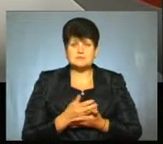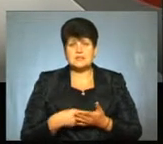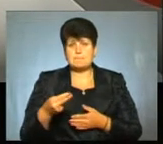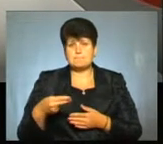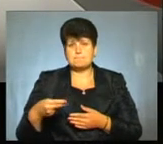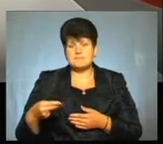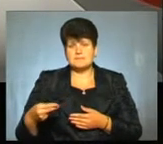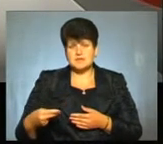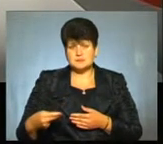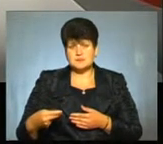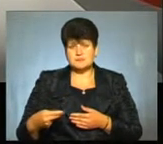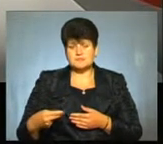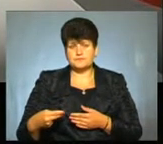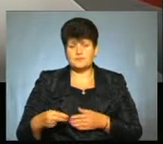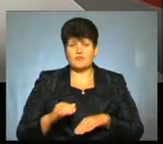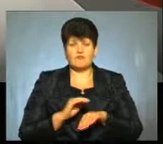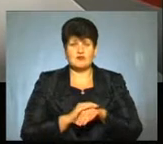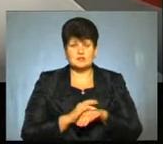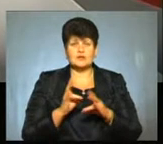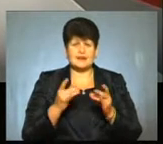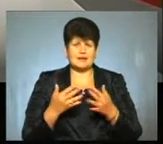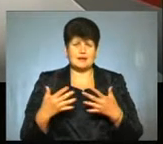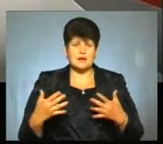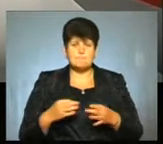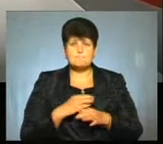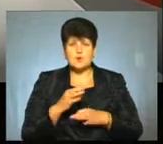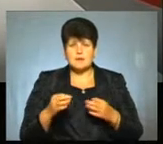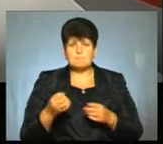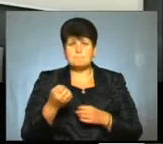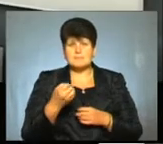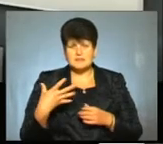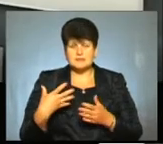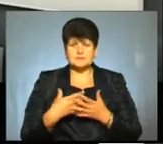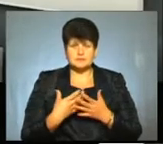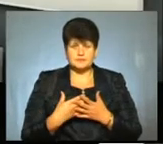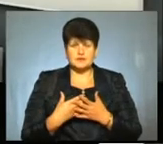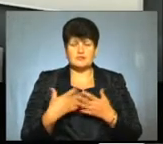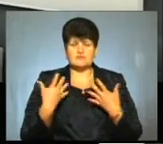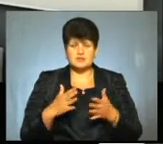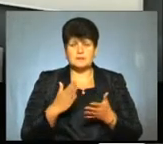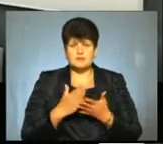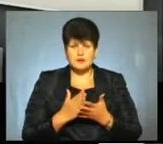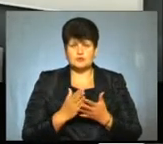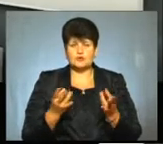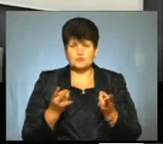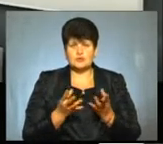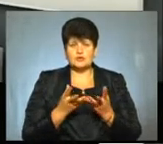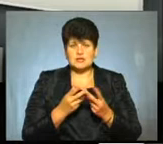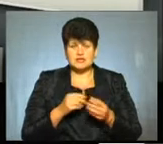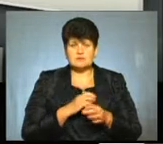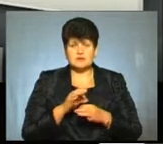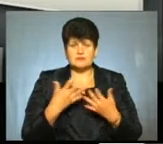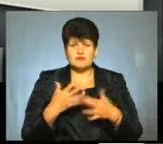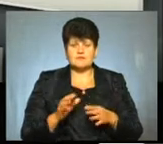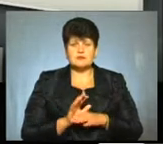збір підписів фактично на кілька проєктів. 15 орієнтовно проєктів вже набрало необхідну кількість підтримки. Тобто